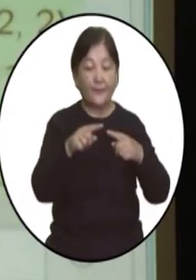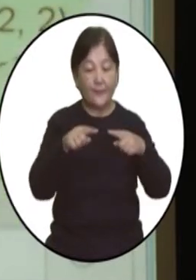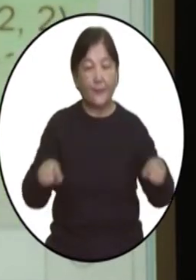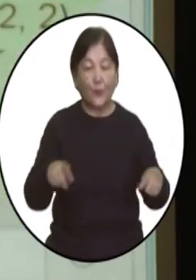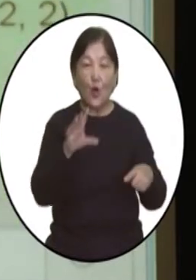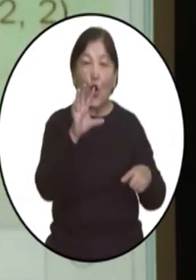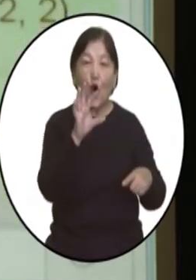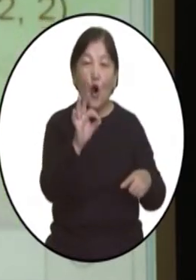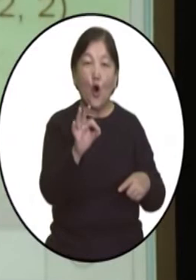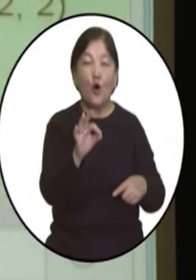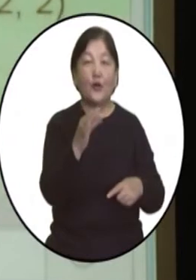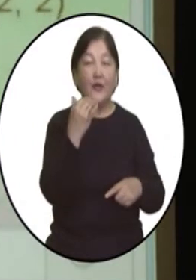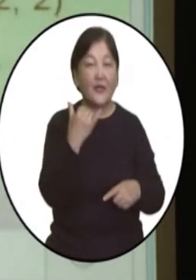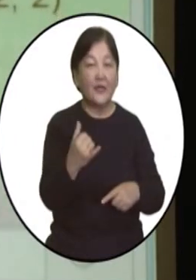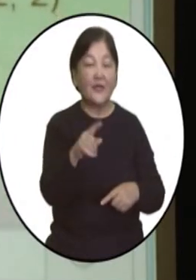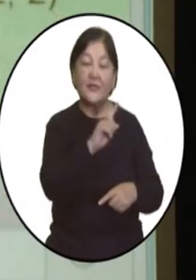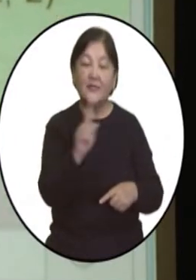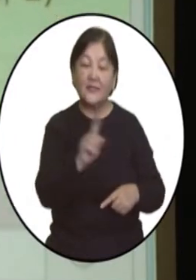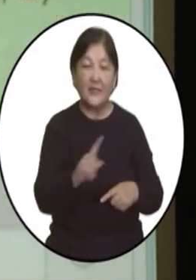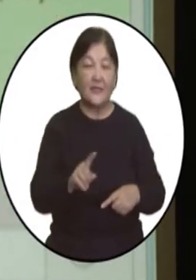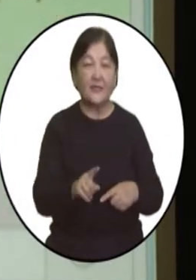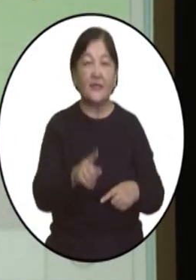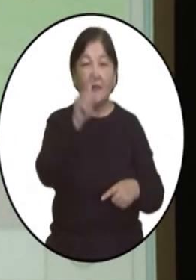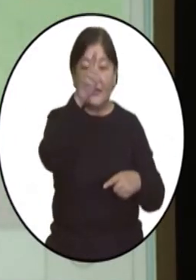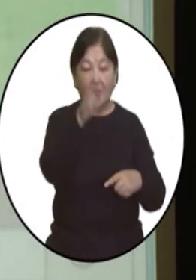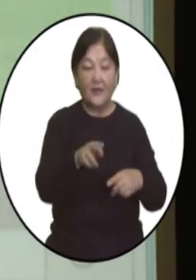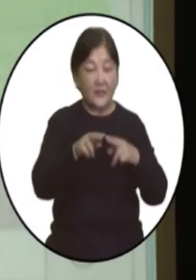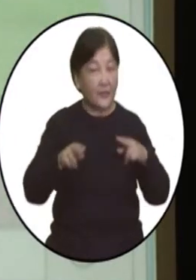манай цэг маань o, y, z гэсэн